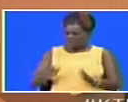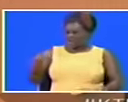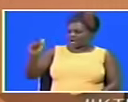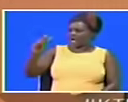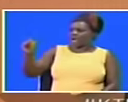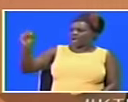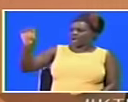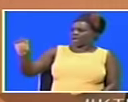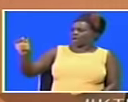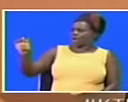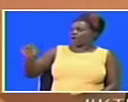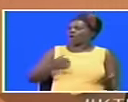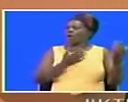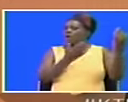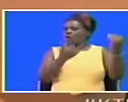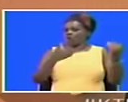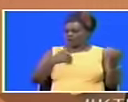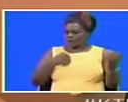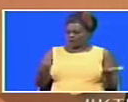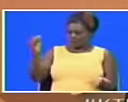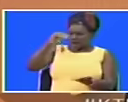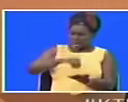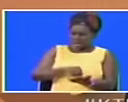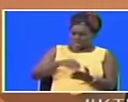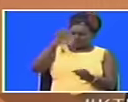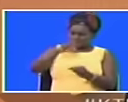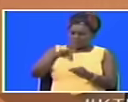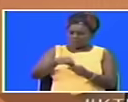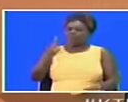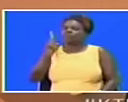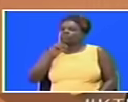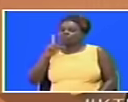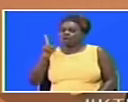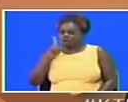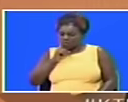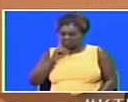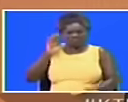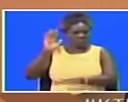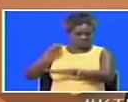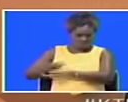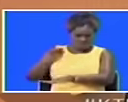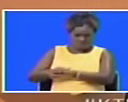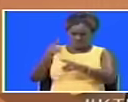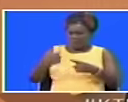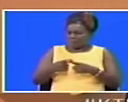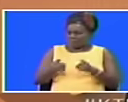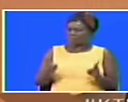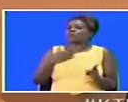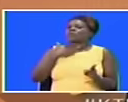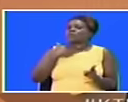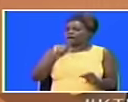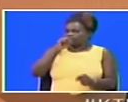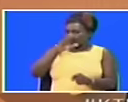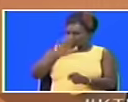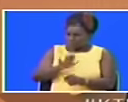Waiguru wameelezea matumaini yao kuwa marudio ya kura ya mchujo hapo kesho yatakuwa shwari. Hata hivyo, wanataka ahadi